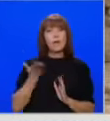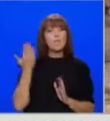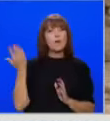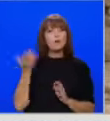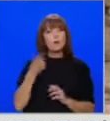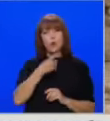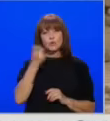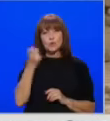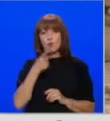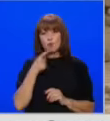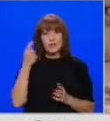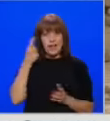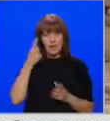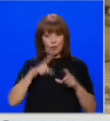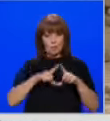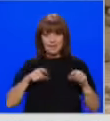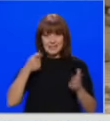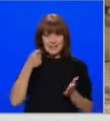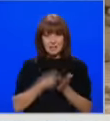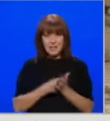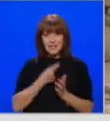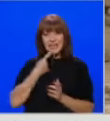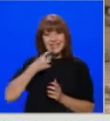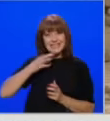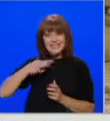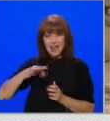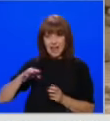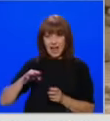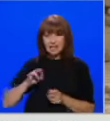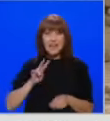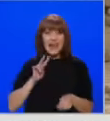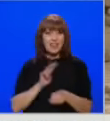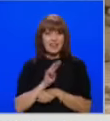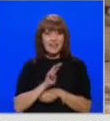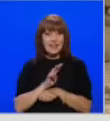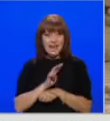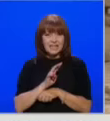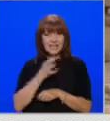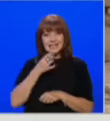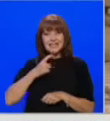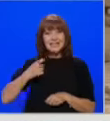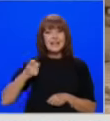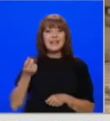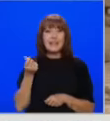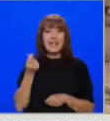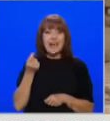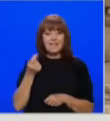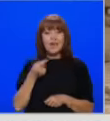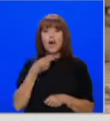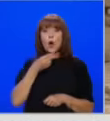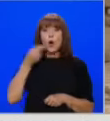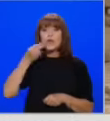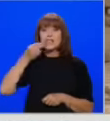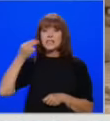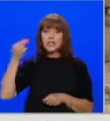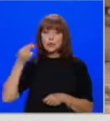години едно паве се е плащало в злато и е струвало близо 12 златни лева, то от института обещават едно паве сега да